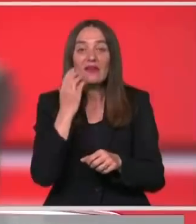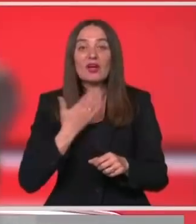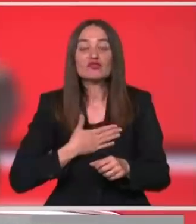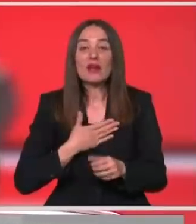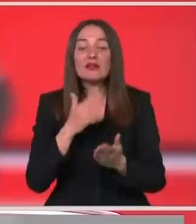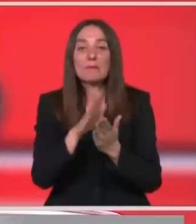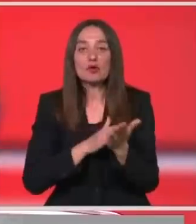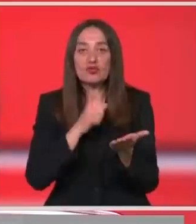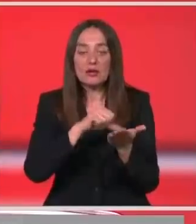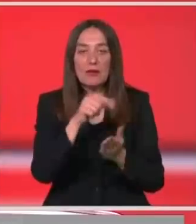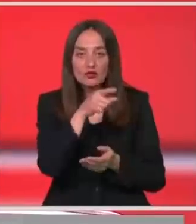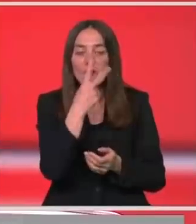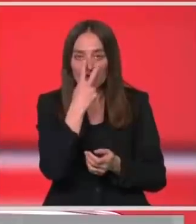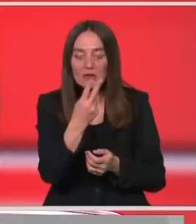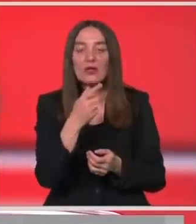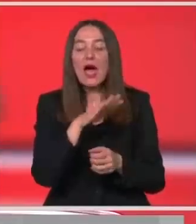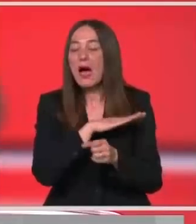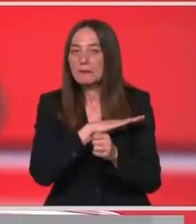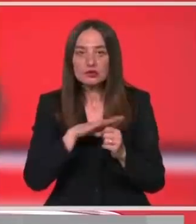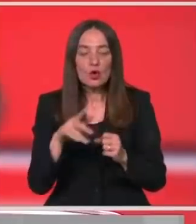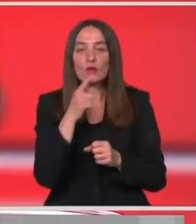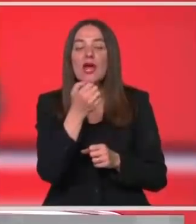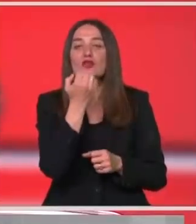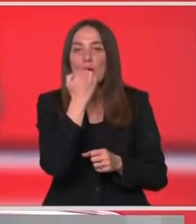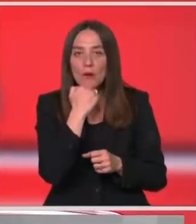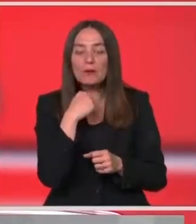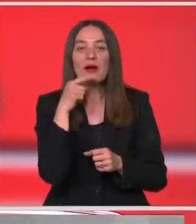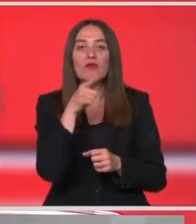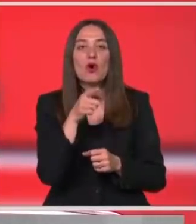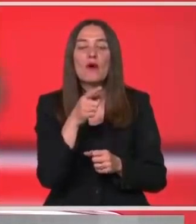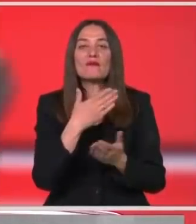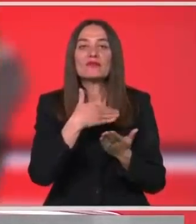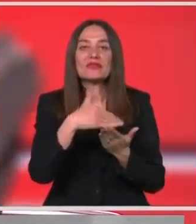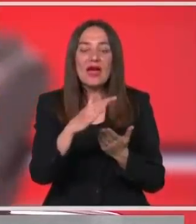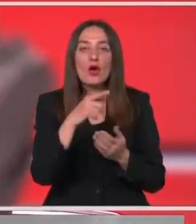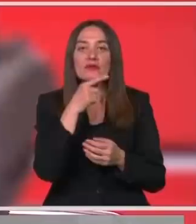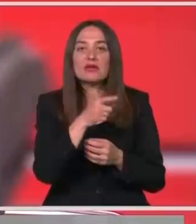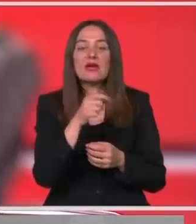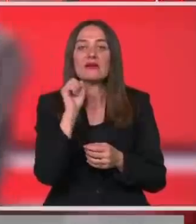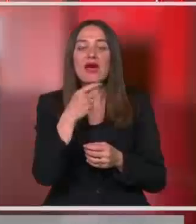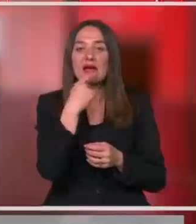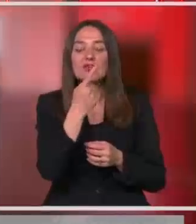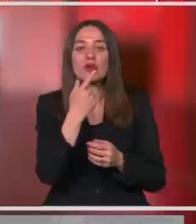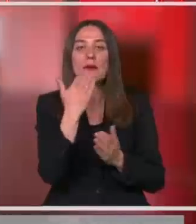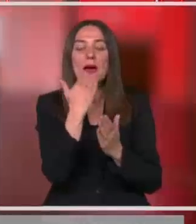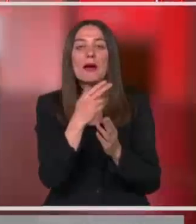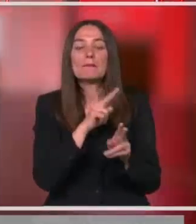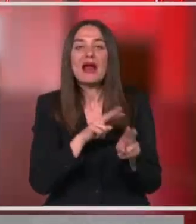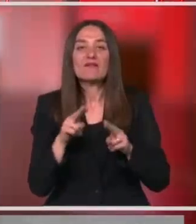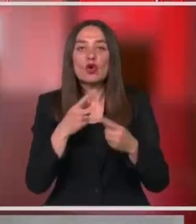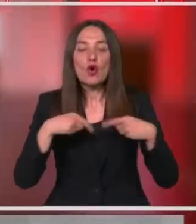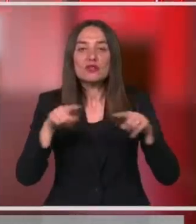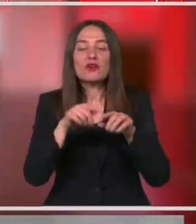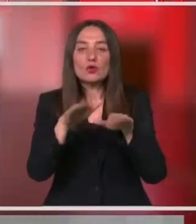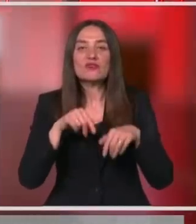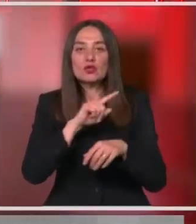počnete isplatu, to vidite. Apsolutno. To u sistemu postoji. Tih, da kažem, pravnog okvira koji ćemo usvojiti do petka